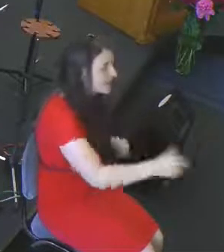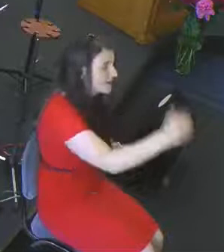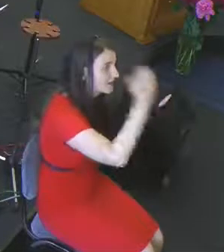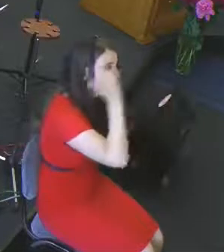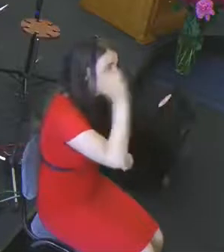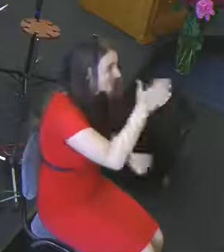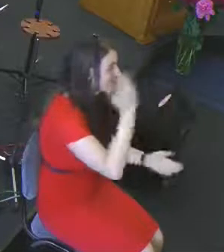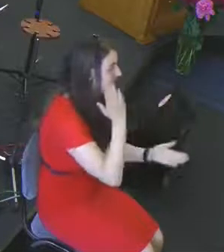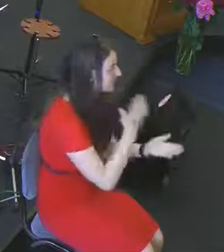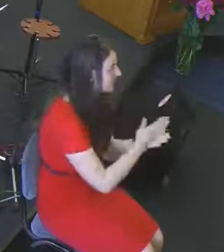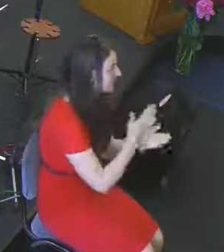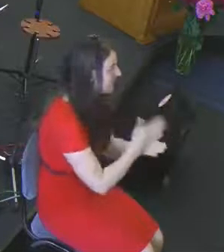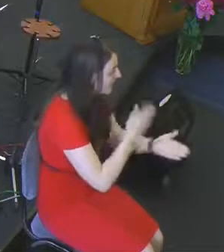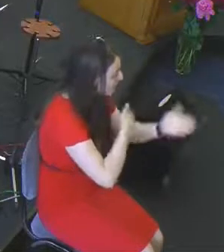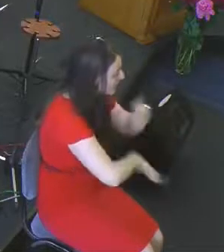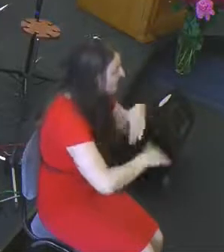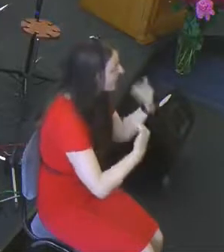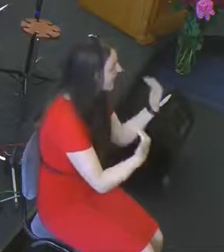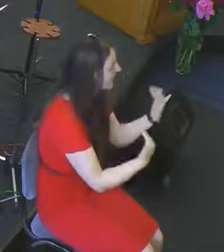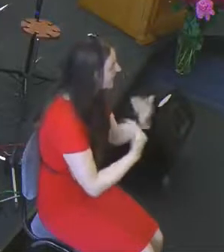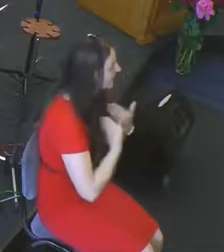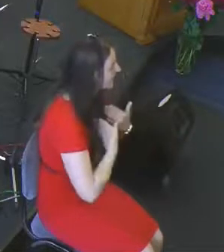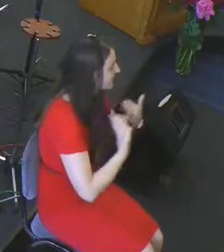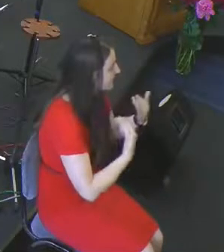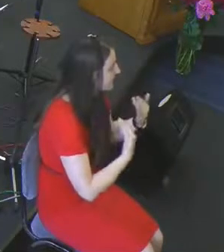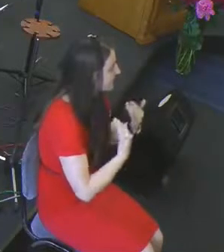ти є в мені.